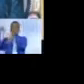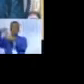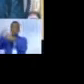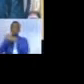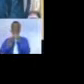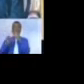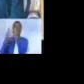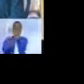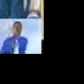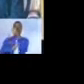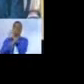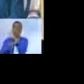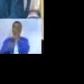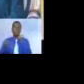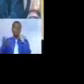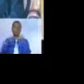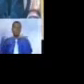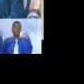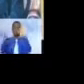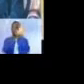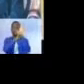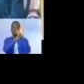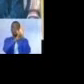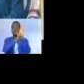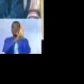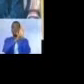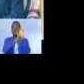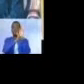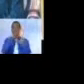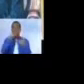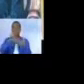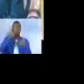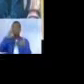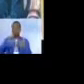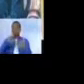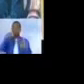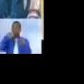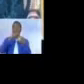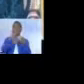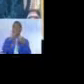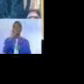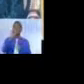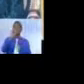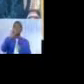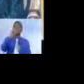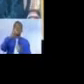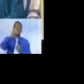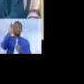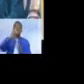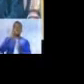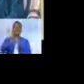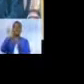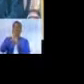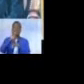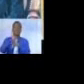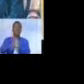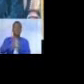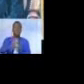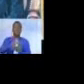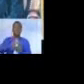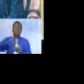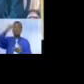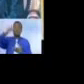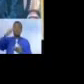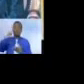région. À titre d'exemple, ce taux n'excède pas plus de 12% en Côte d'Ivoire. Un volume de